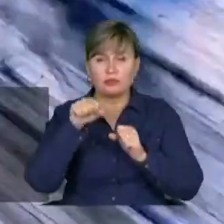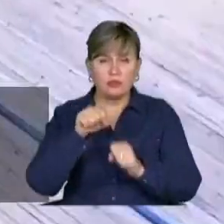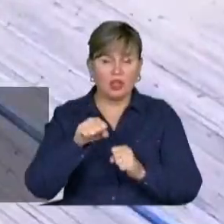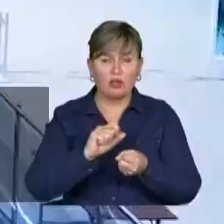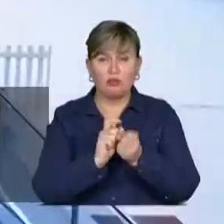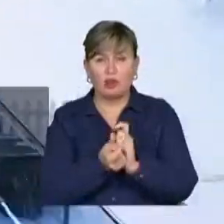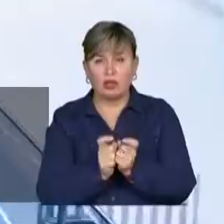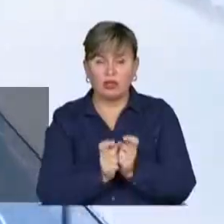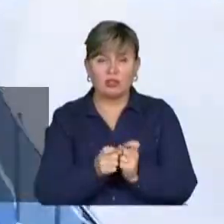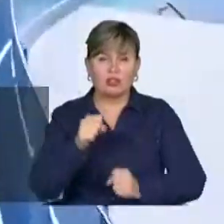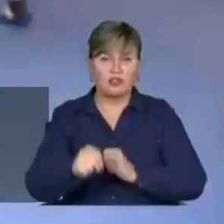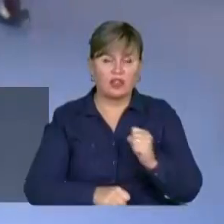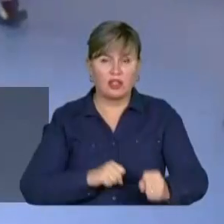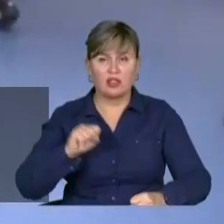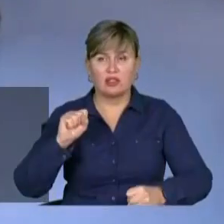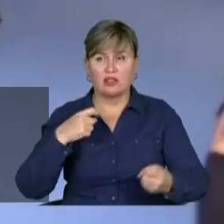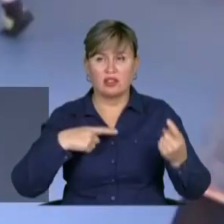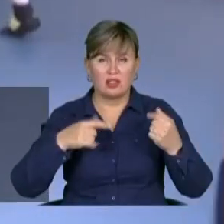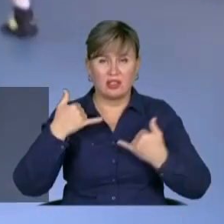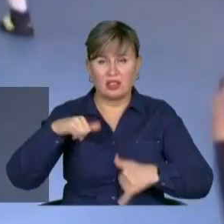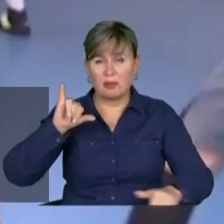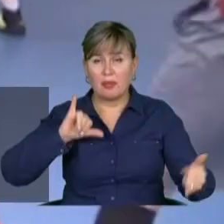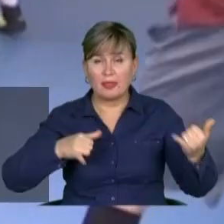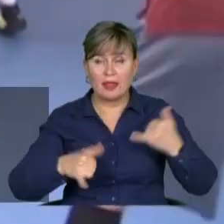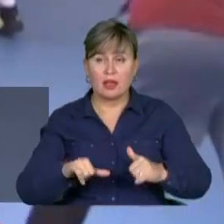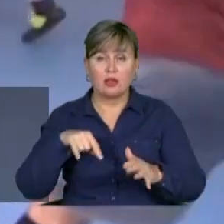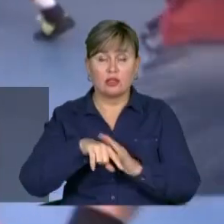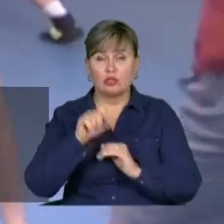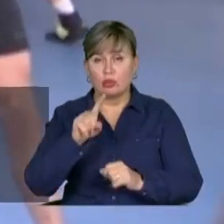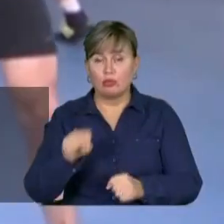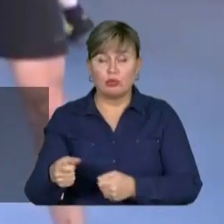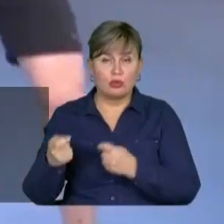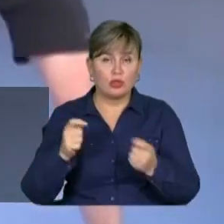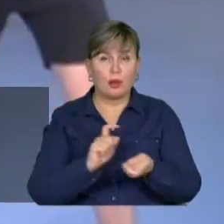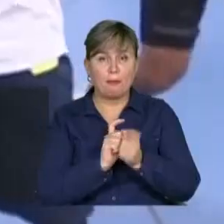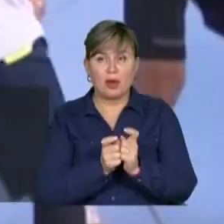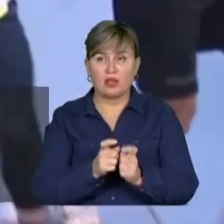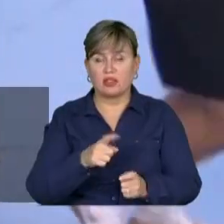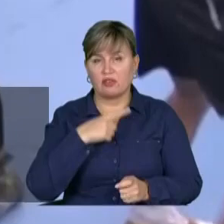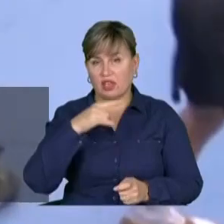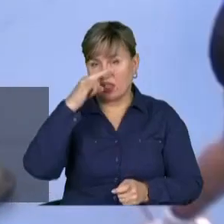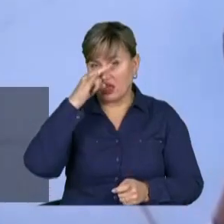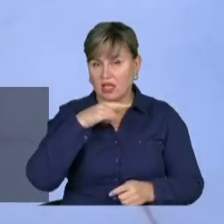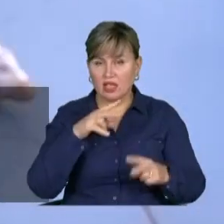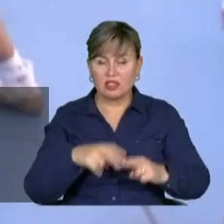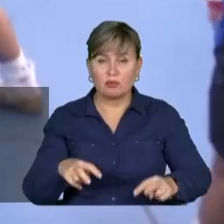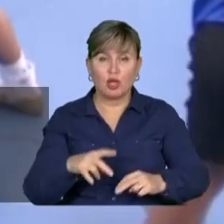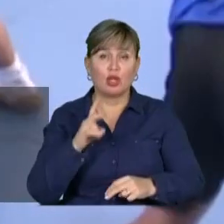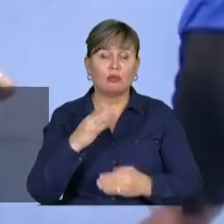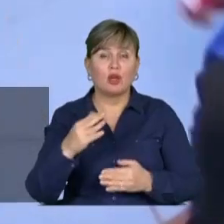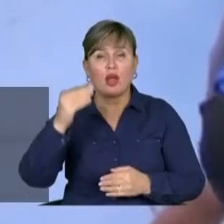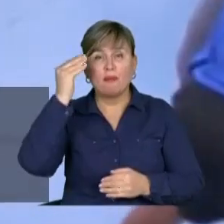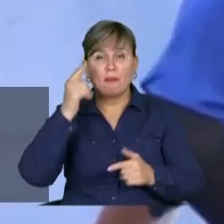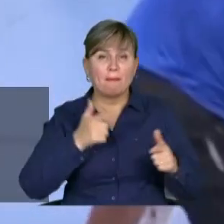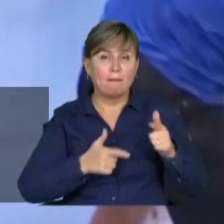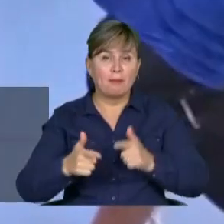борцы, велогонщики, гимнасты и лучники. Золото в копилку сборной могут принести борцы, уверены казахстанские эксперты. Однако, по их мнению,